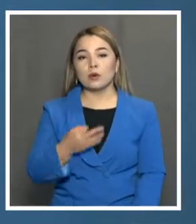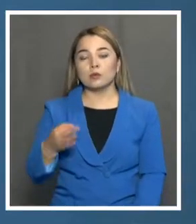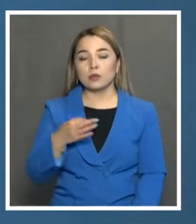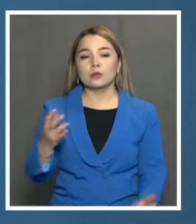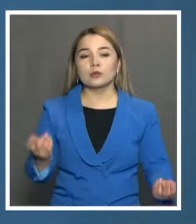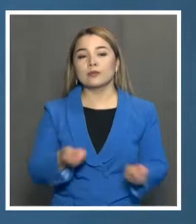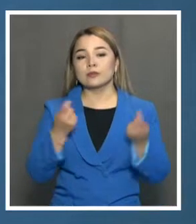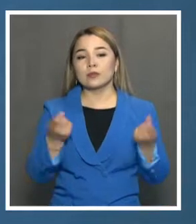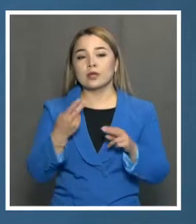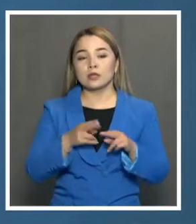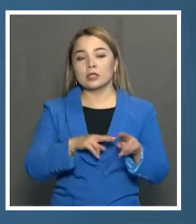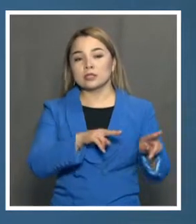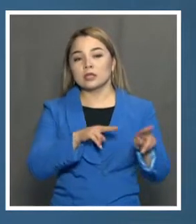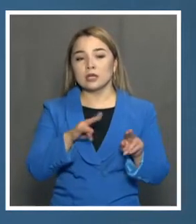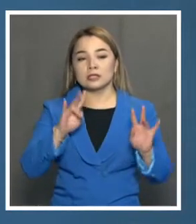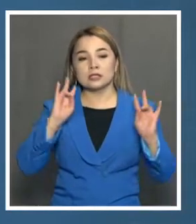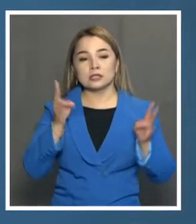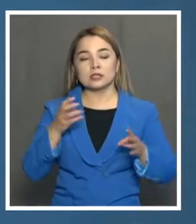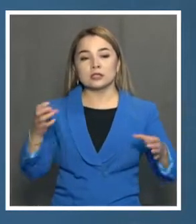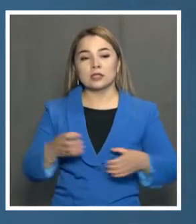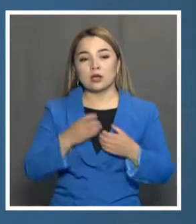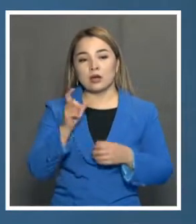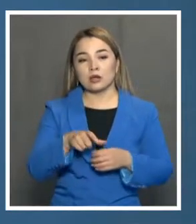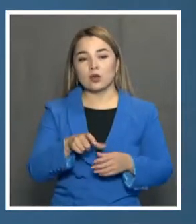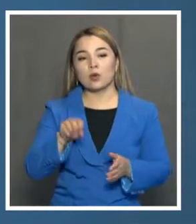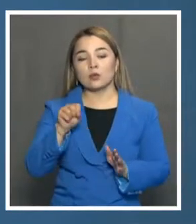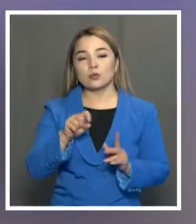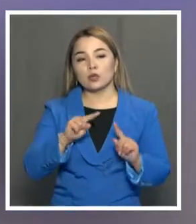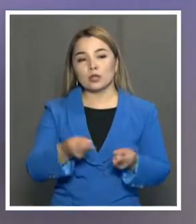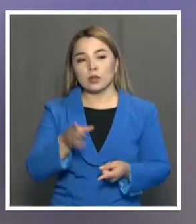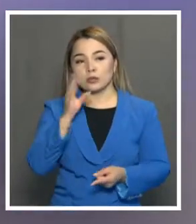той үстінде тапаншадан оқ атып, елді дүрліктірген тұрғын ұсталды.